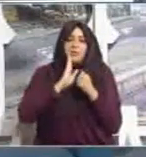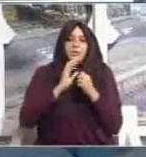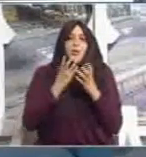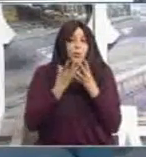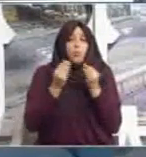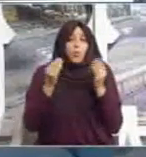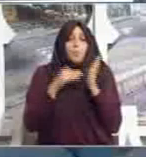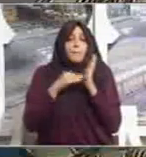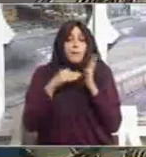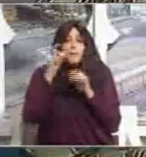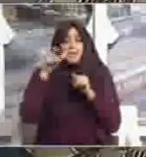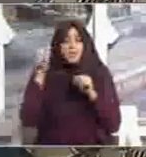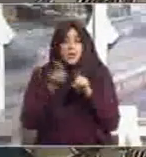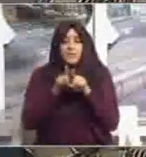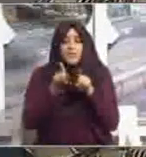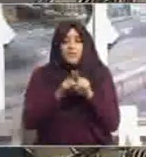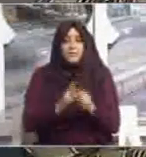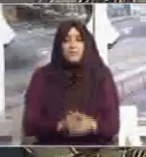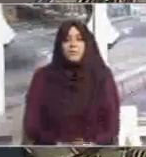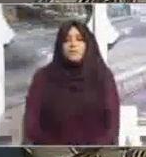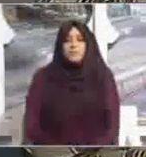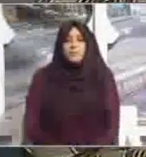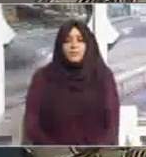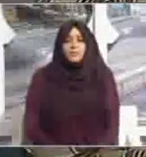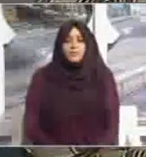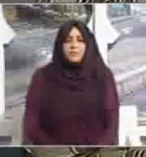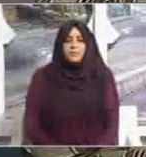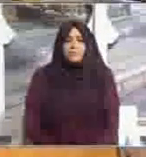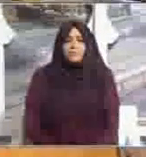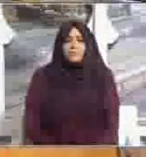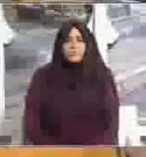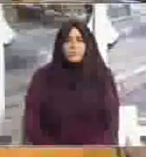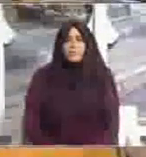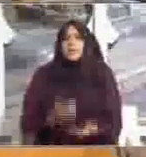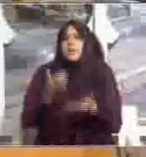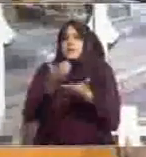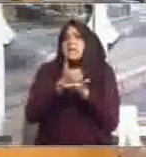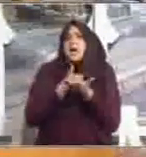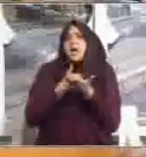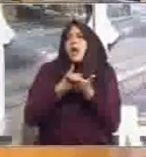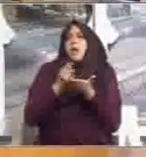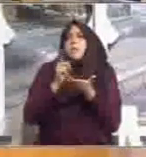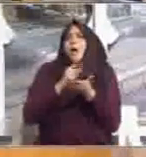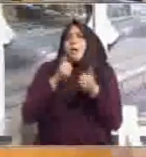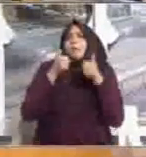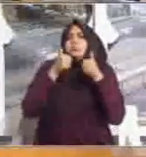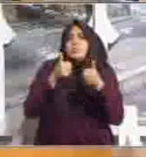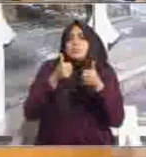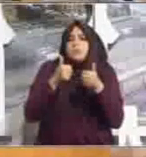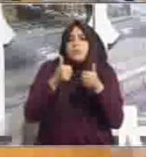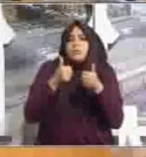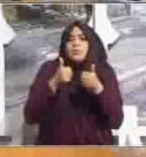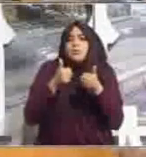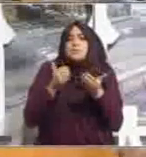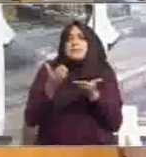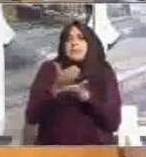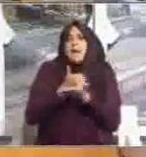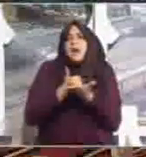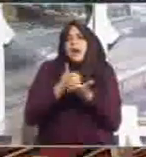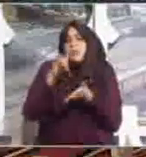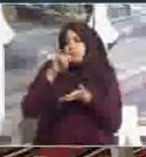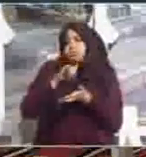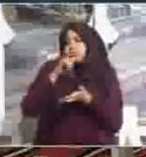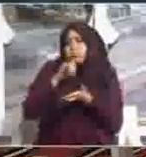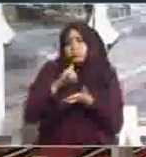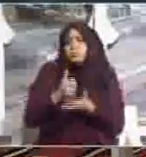اللي في نفس الوضعيه تاعي. صح. بلا عمل ويتقضوا في اجر رمزي، هو مش مش اجر كامل. لا بالي،